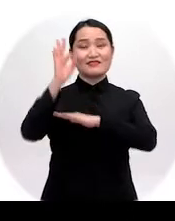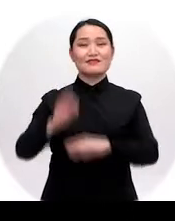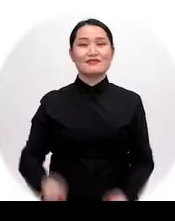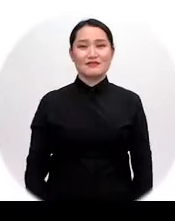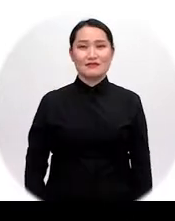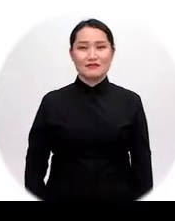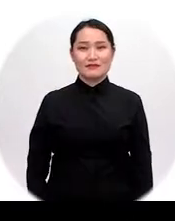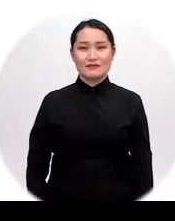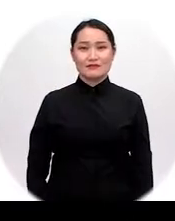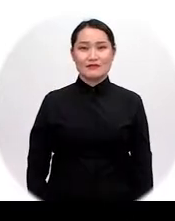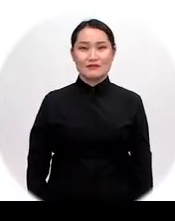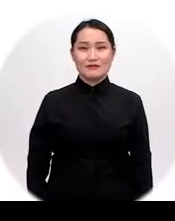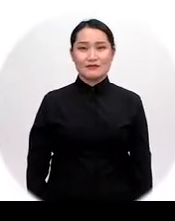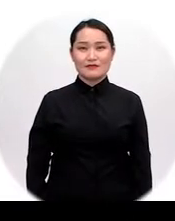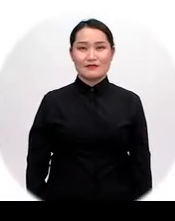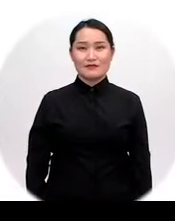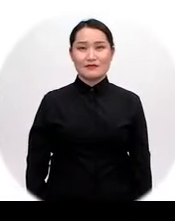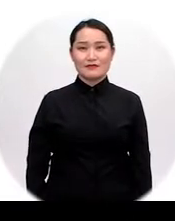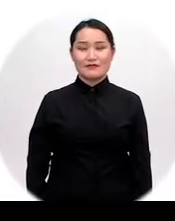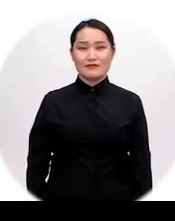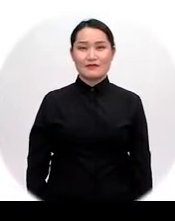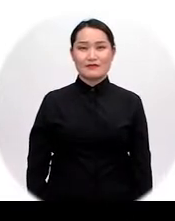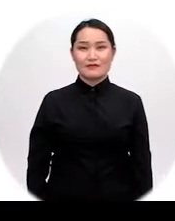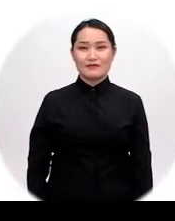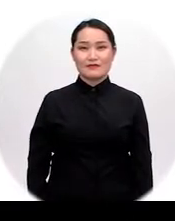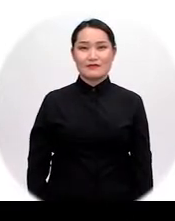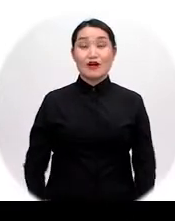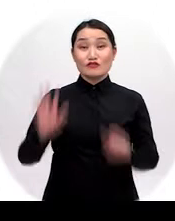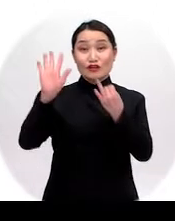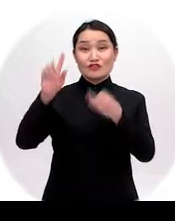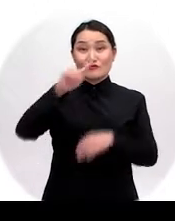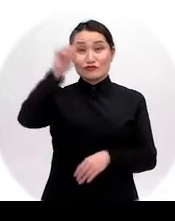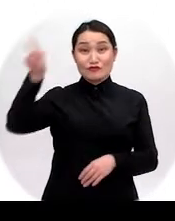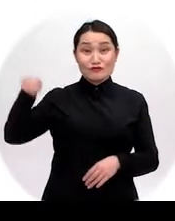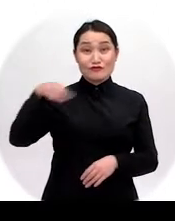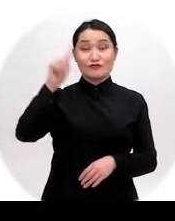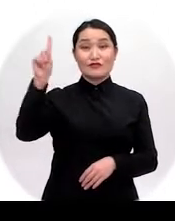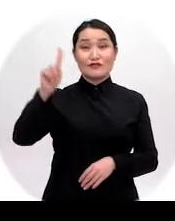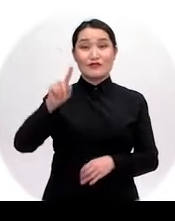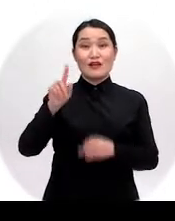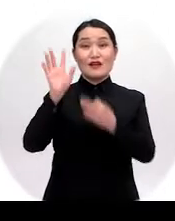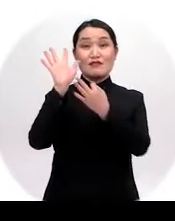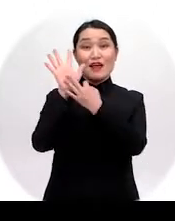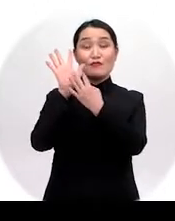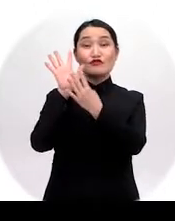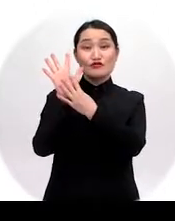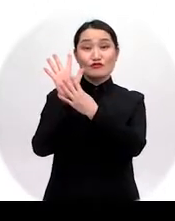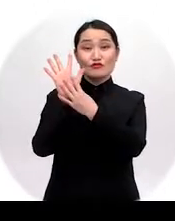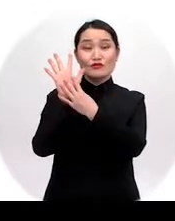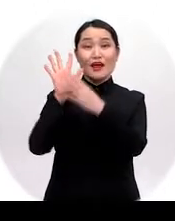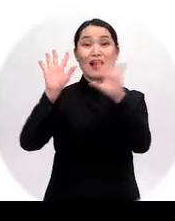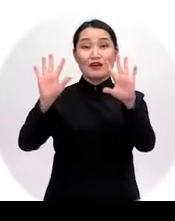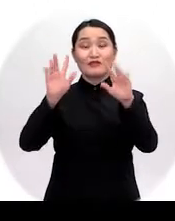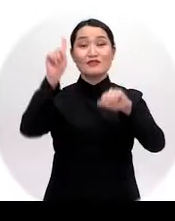Тэгвэл өглөө 7-оос ахуулаад цөмөрө тоолъё доо. 7, 8, 9,